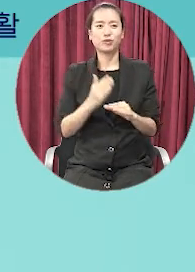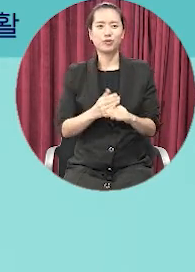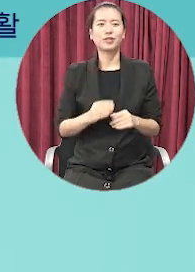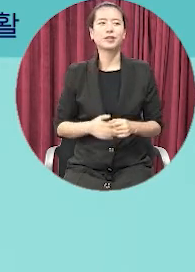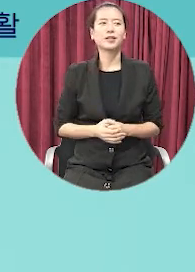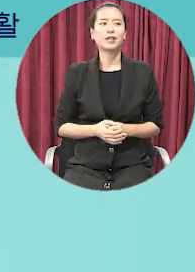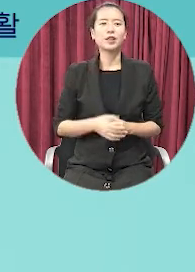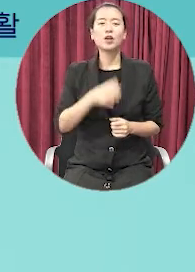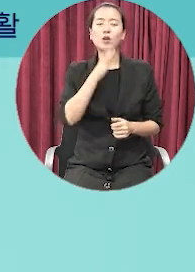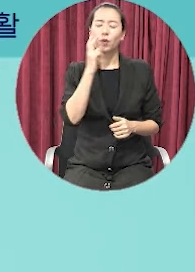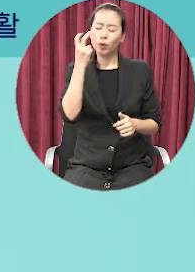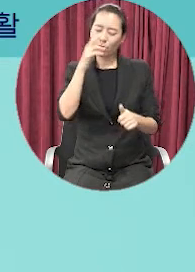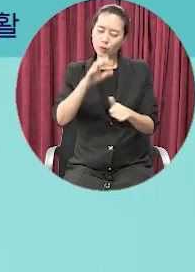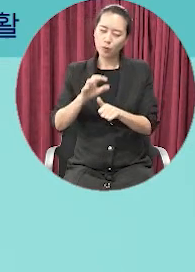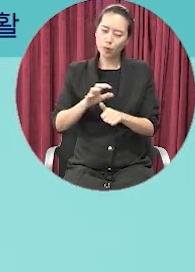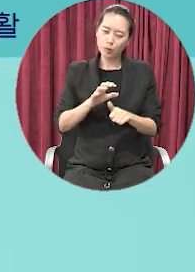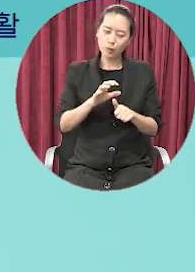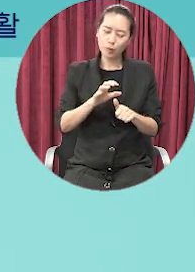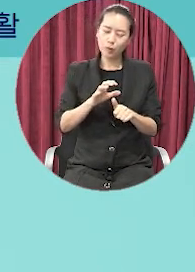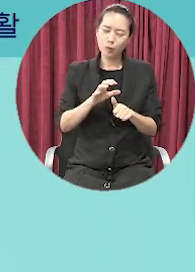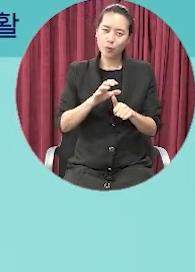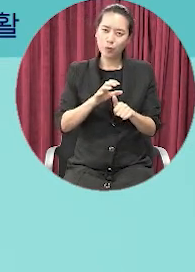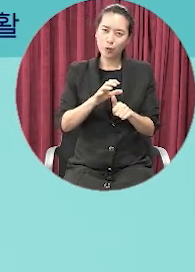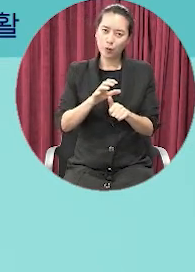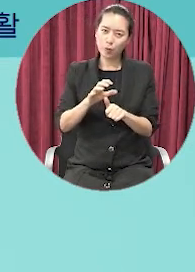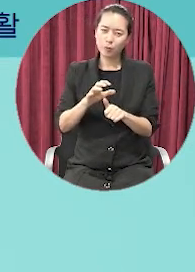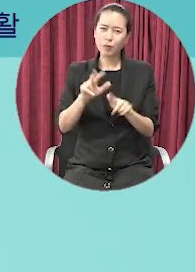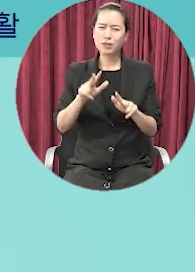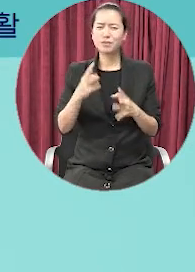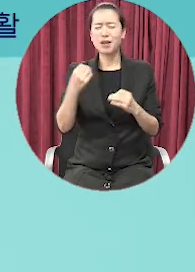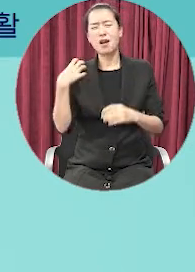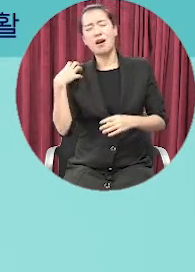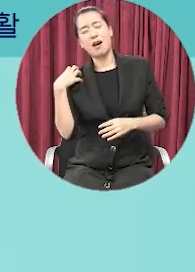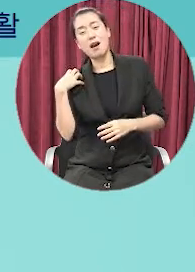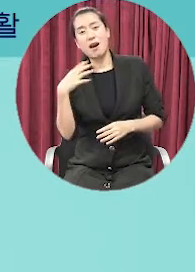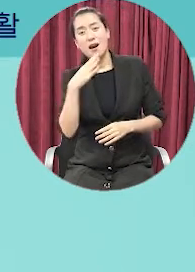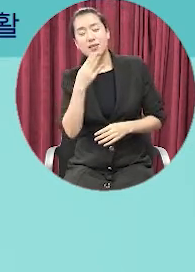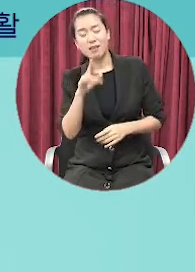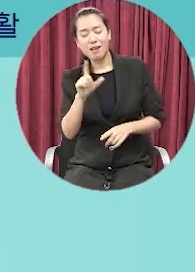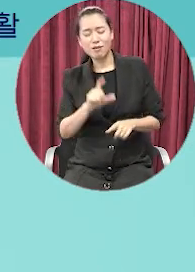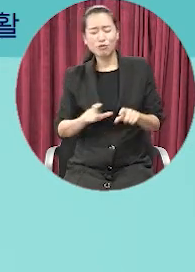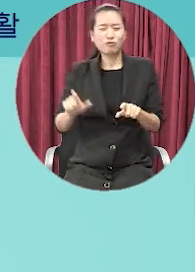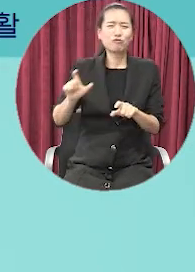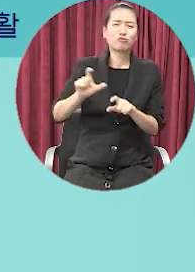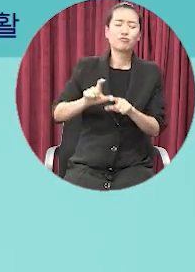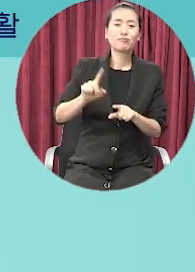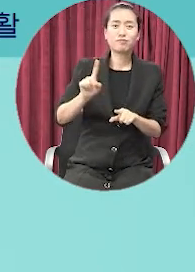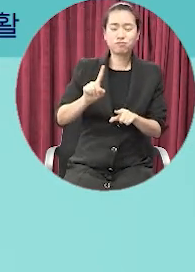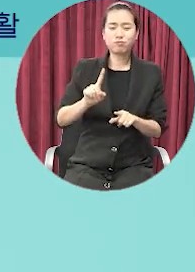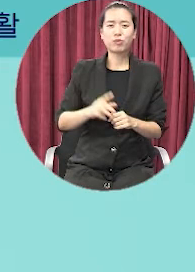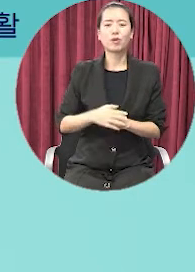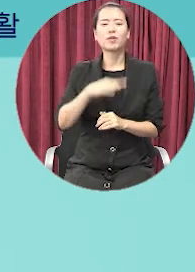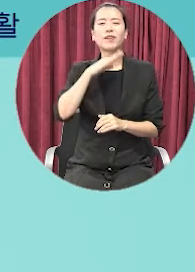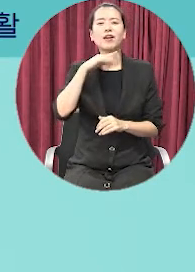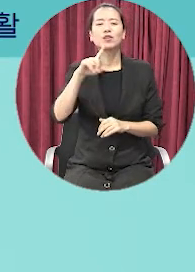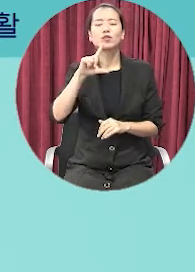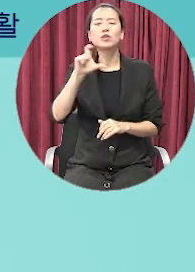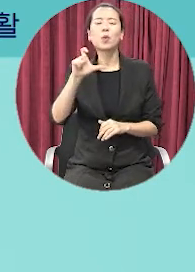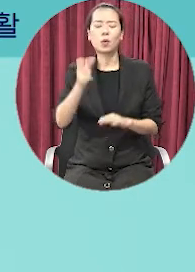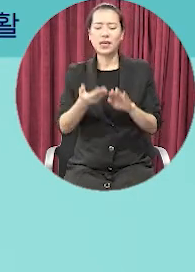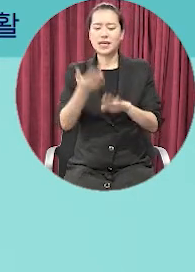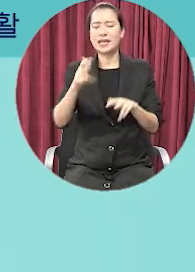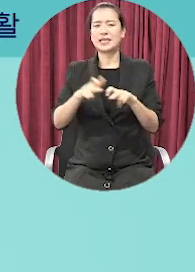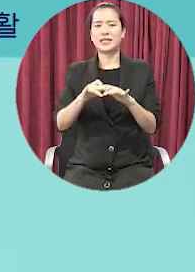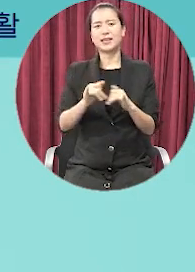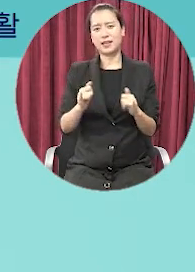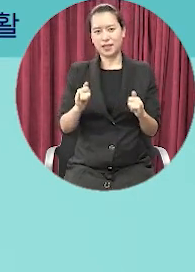노인의 돌봄도 굉장히 많이 부담이 되고 있는데, 그에 더해서 이런 65세 이상